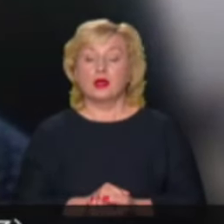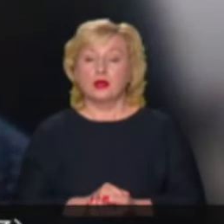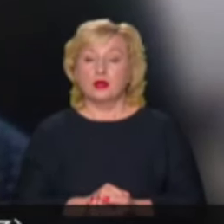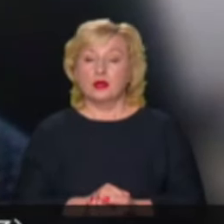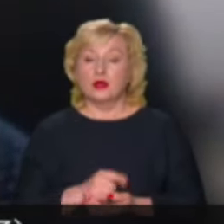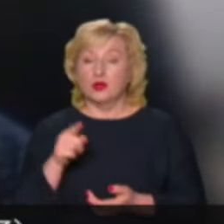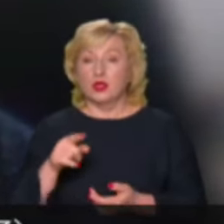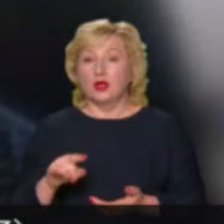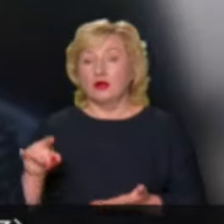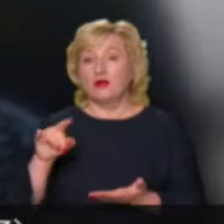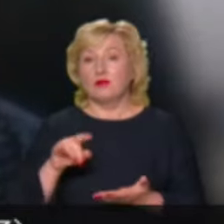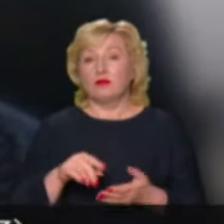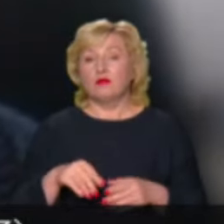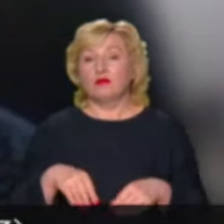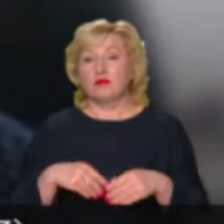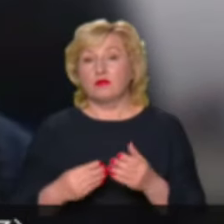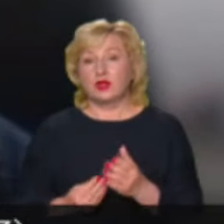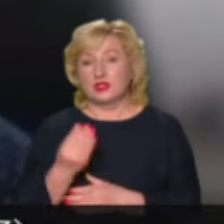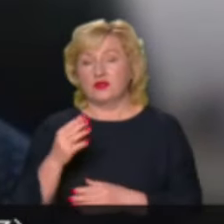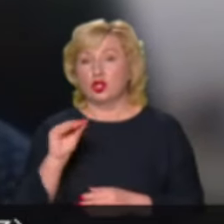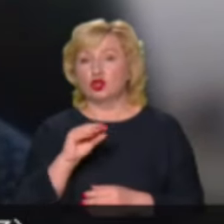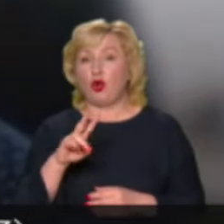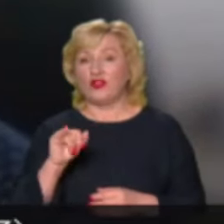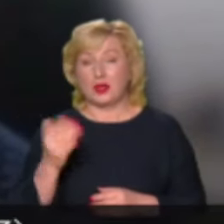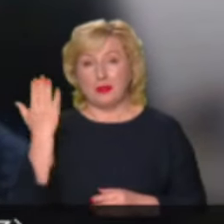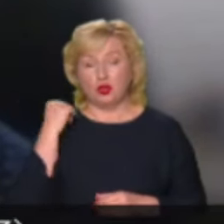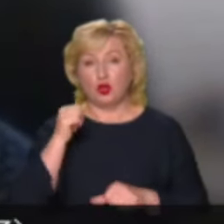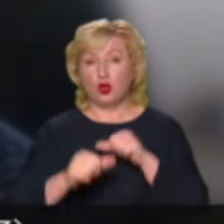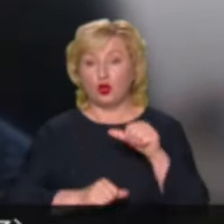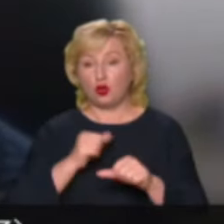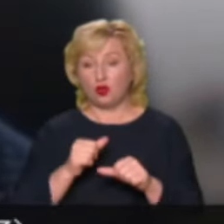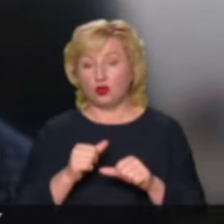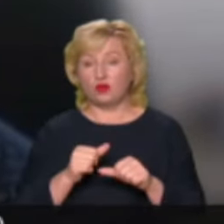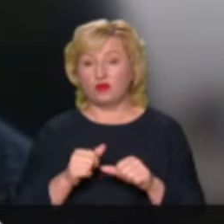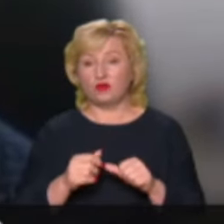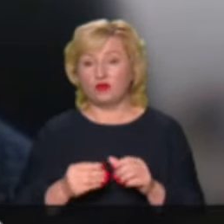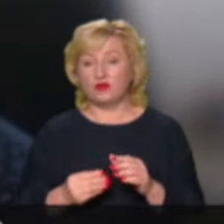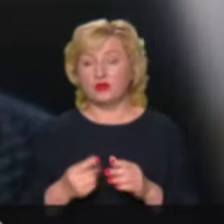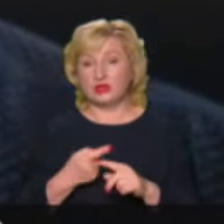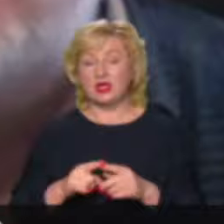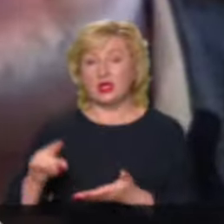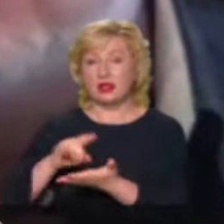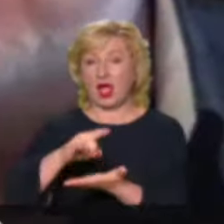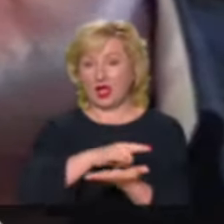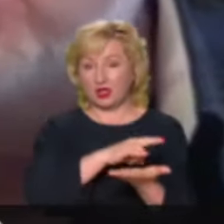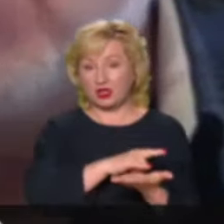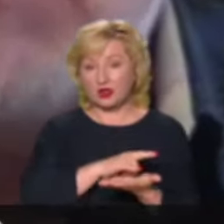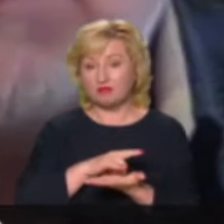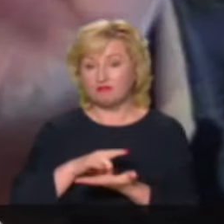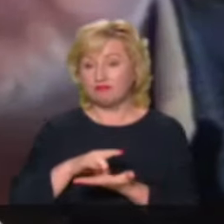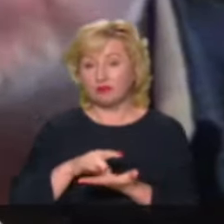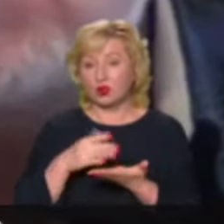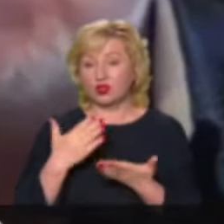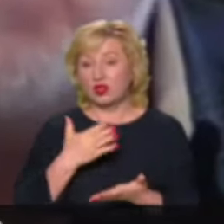вони виставили ще в жовтні минулого року, виставили ці літаки, які вже не